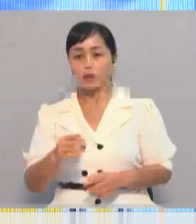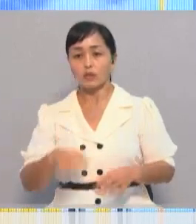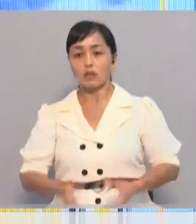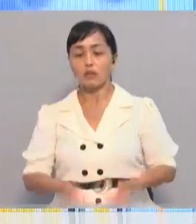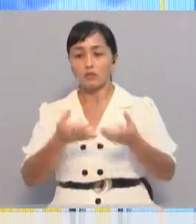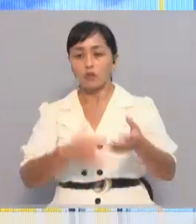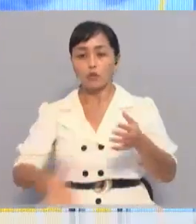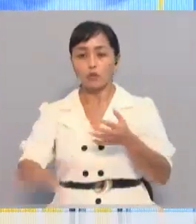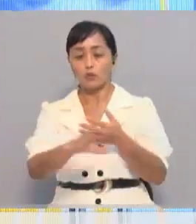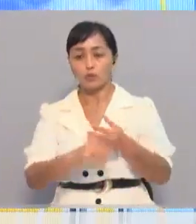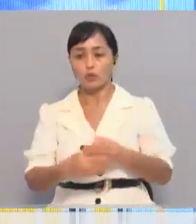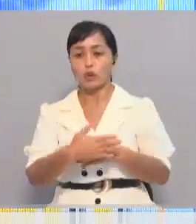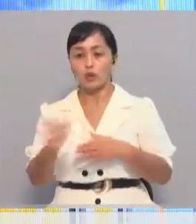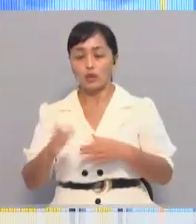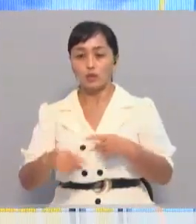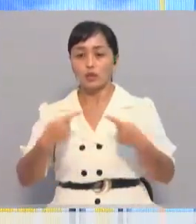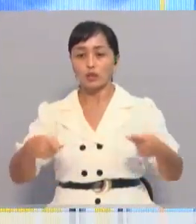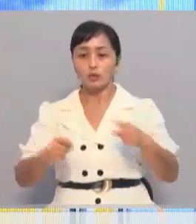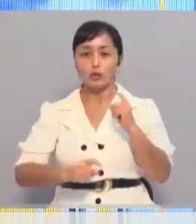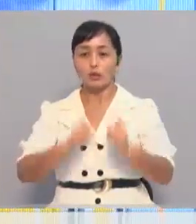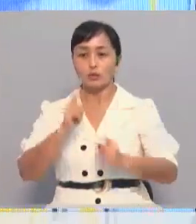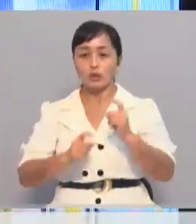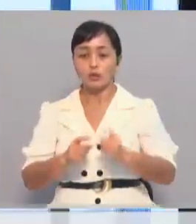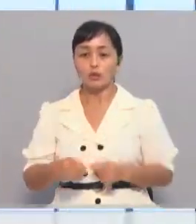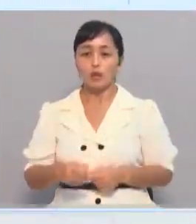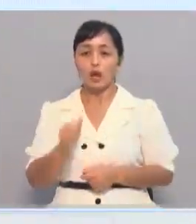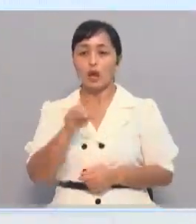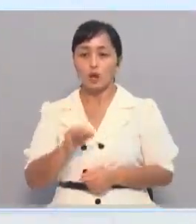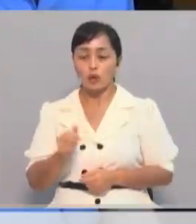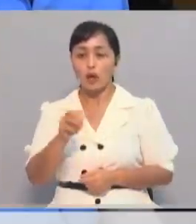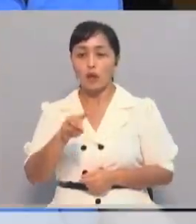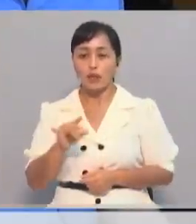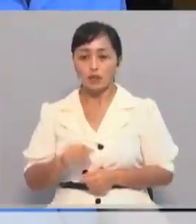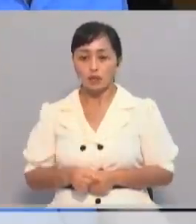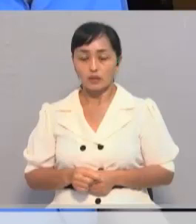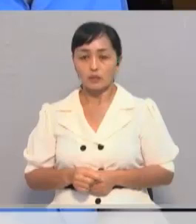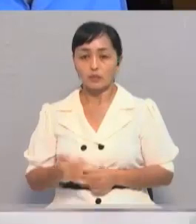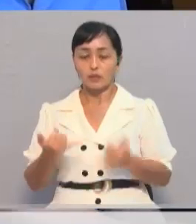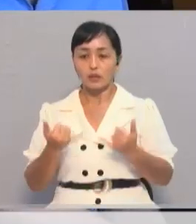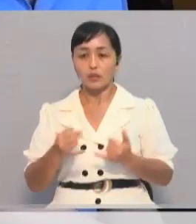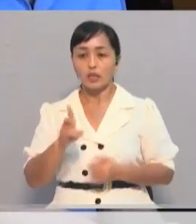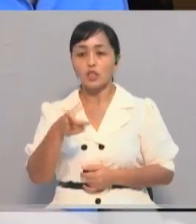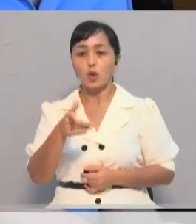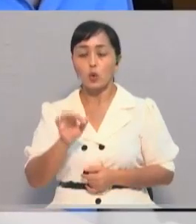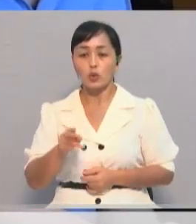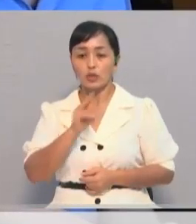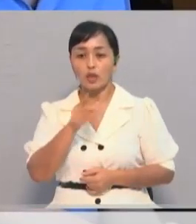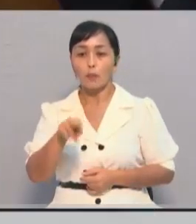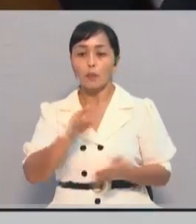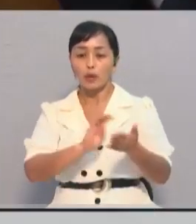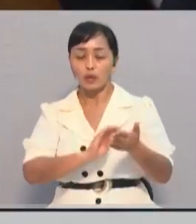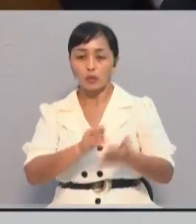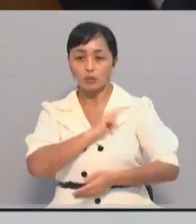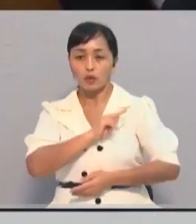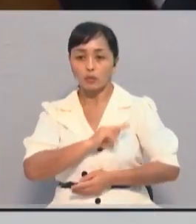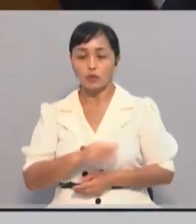новые предприятия и качественно реализовать проект «Аул Аманаты», эффективно использовать госпрограммы, трудоустраивать